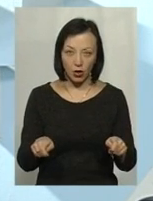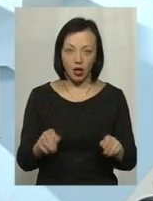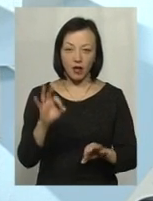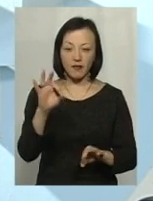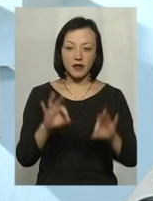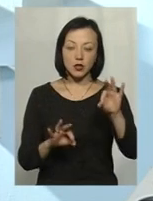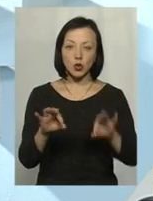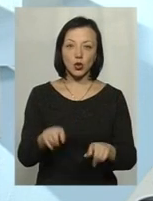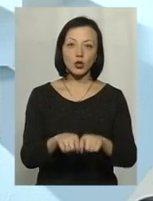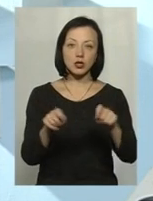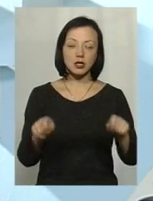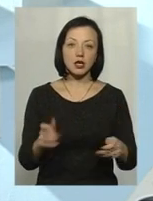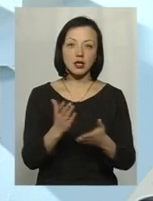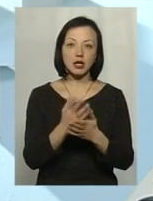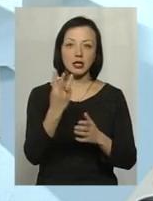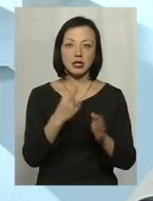відсоток розкриття складає